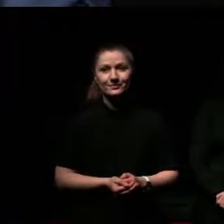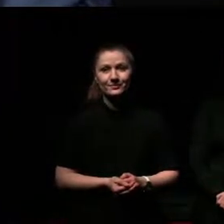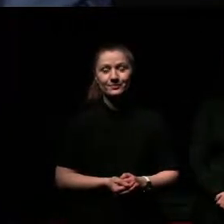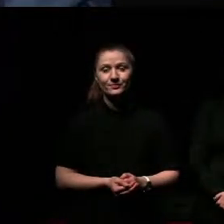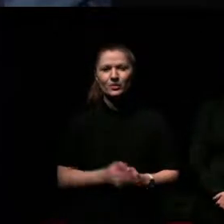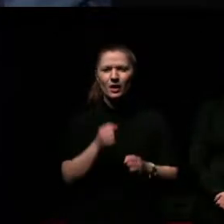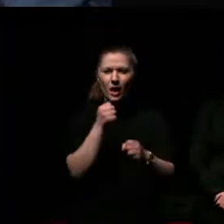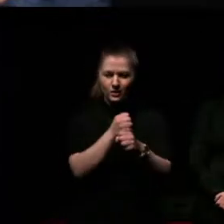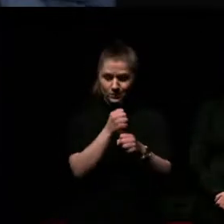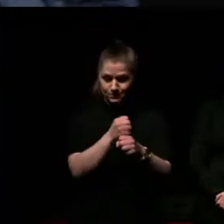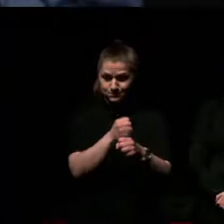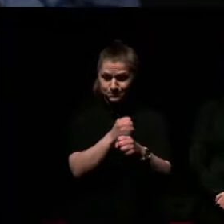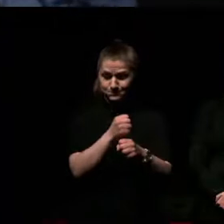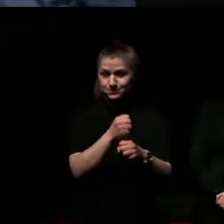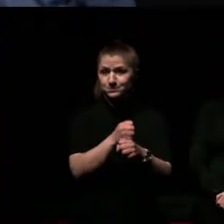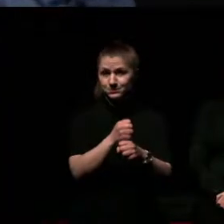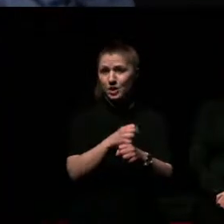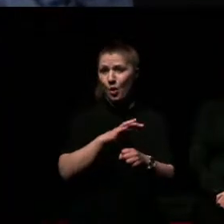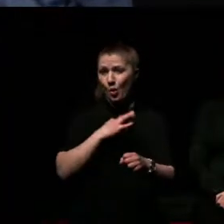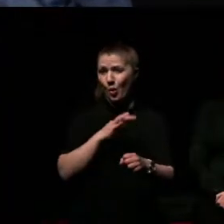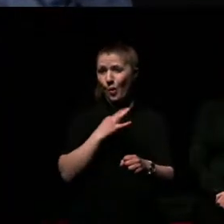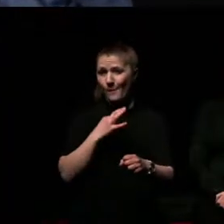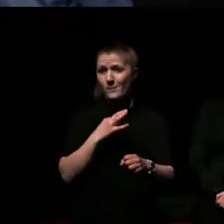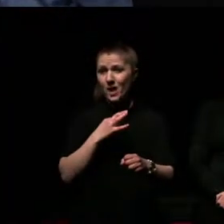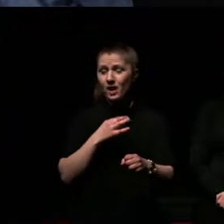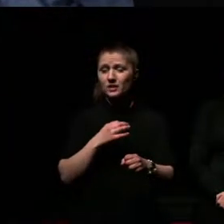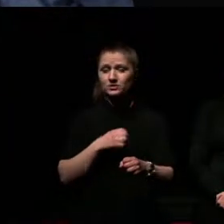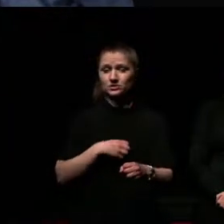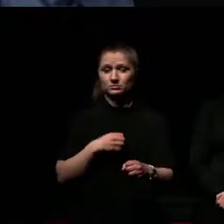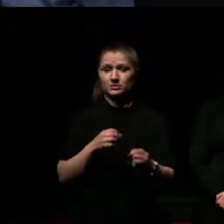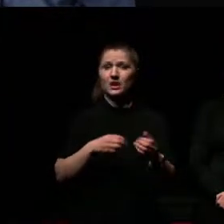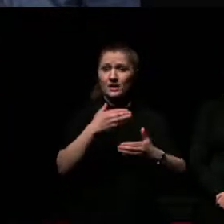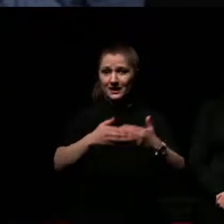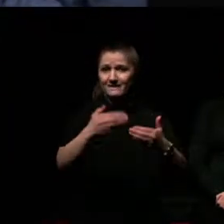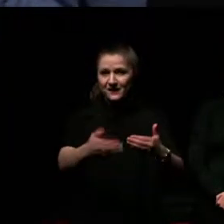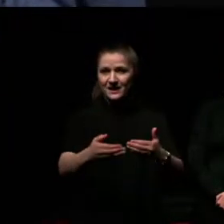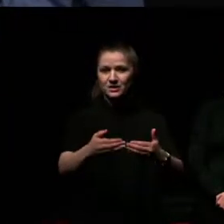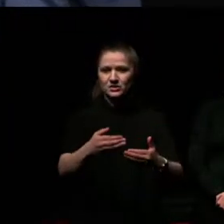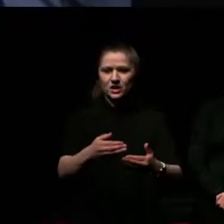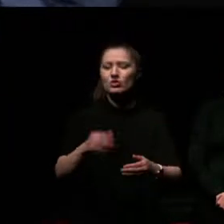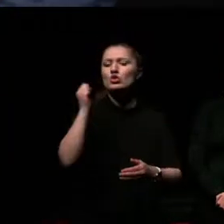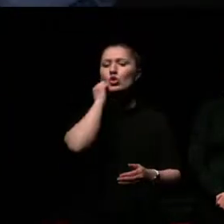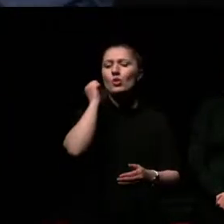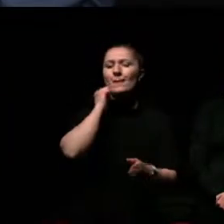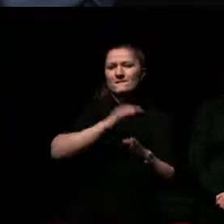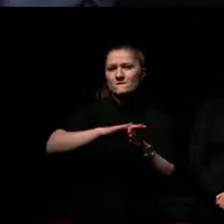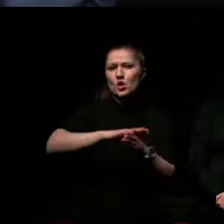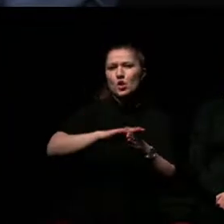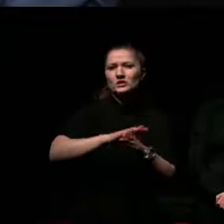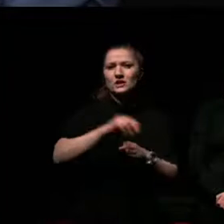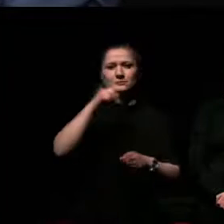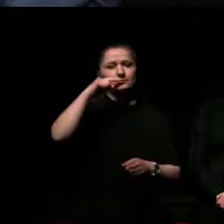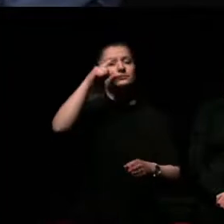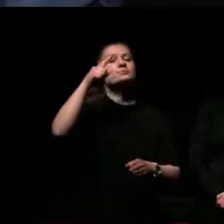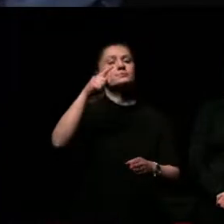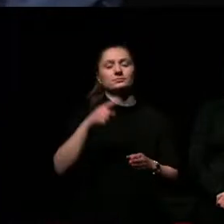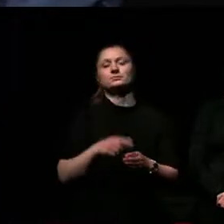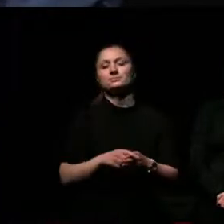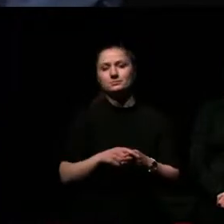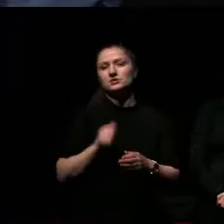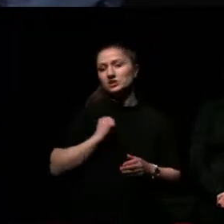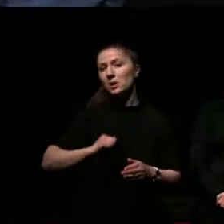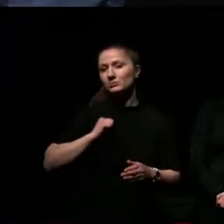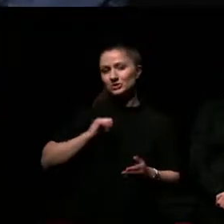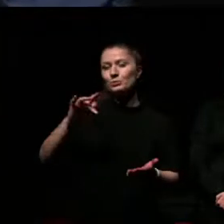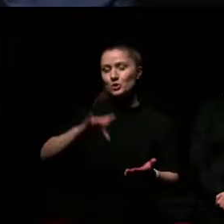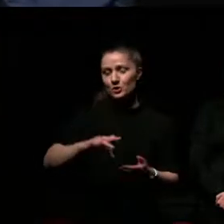Dette arbeidet håper vi gjør at hele Trondheim føler seg stolte over å være en samisk